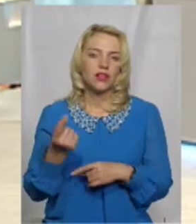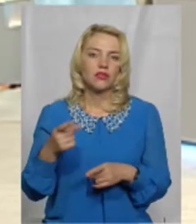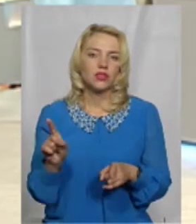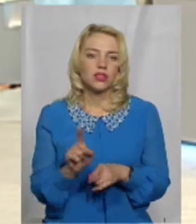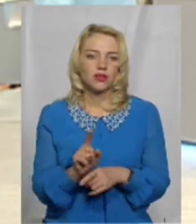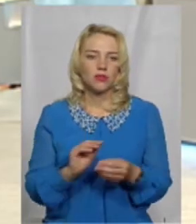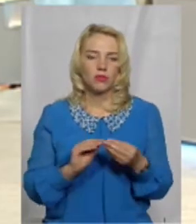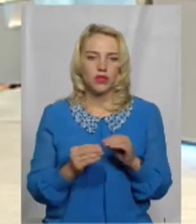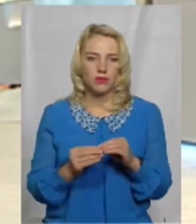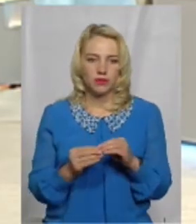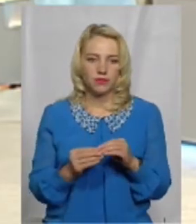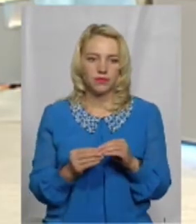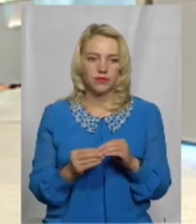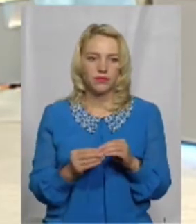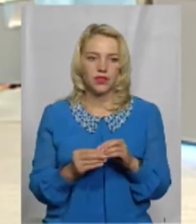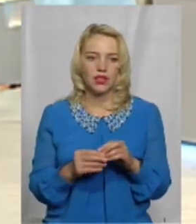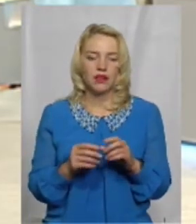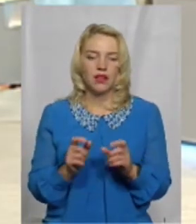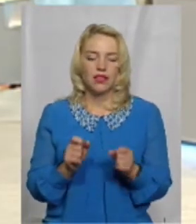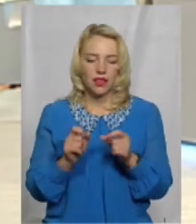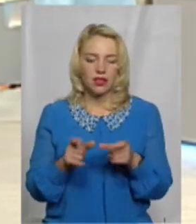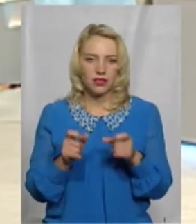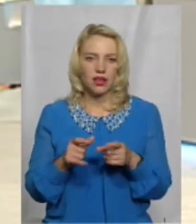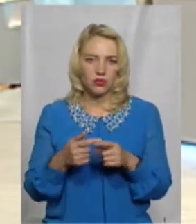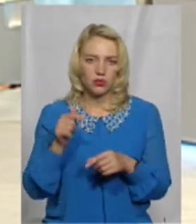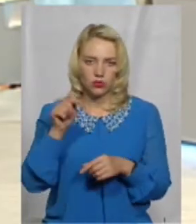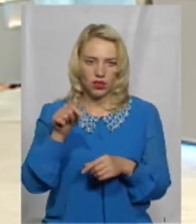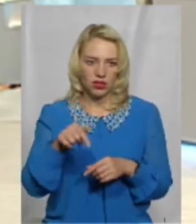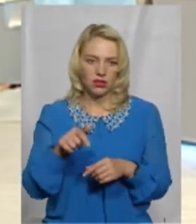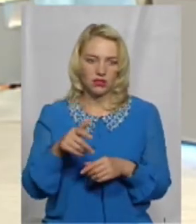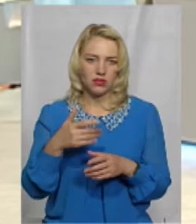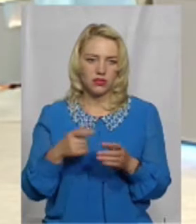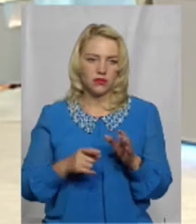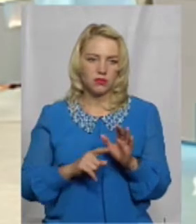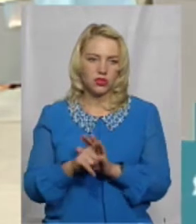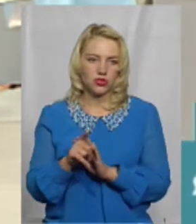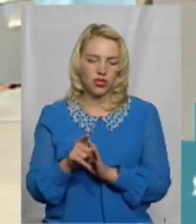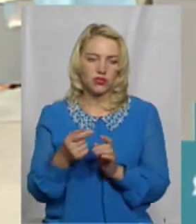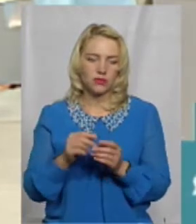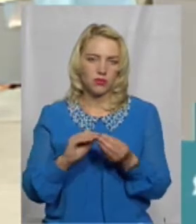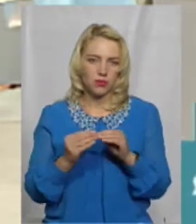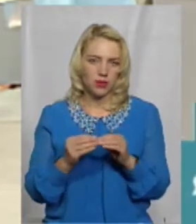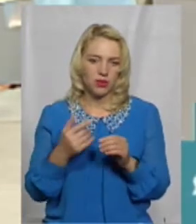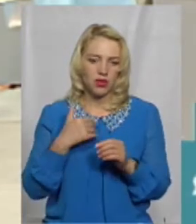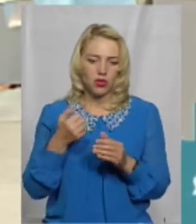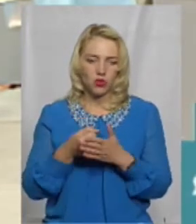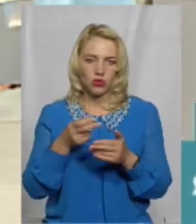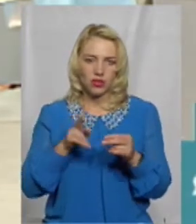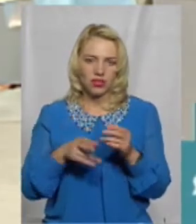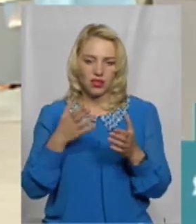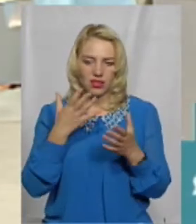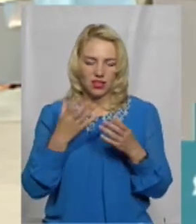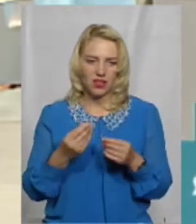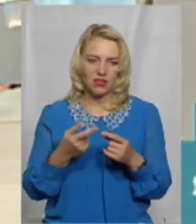от проблеми. Тобто, вони накидають хліба цвело, починає вода цвести, то вона навіть до кінця дня вона вже може